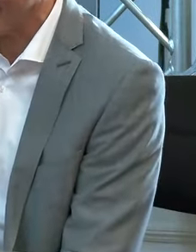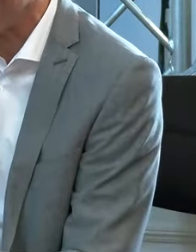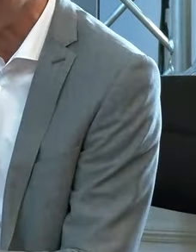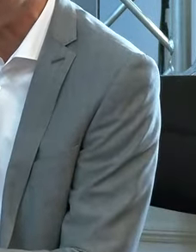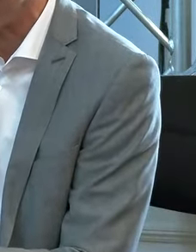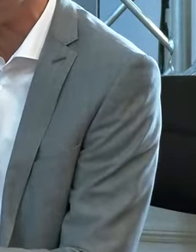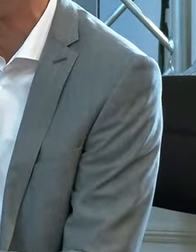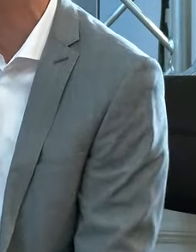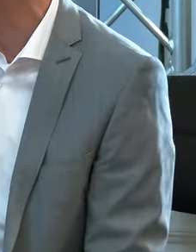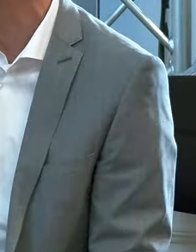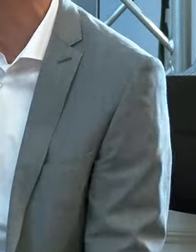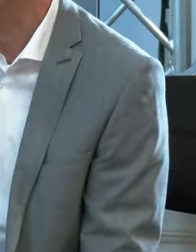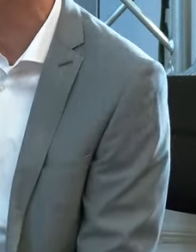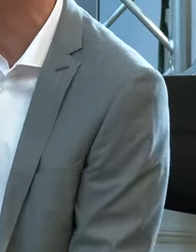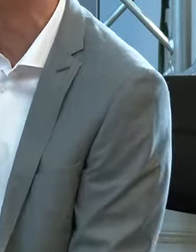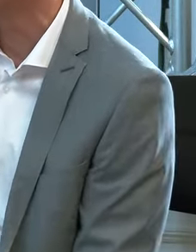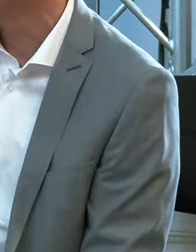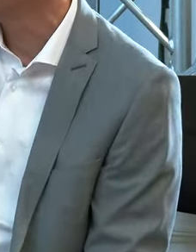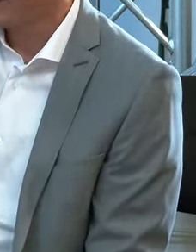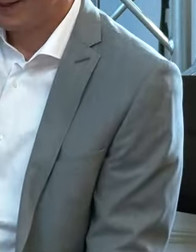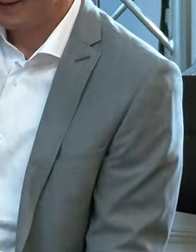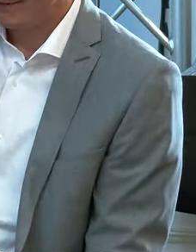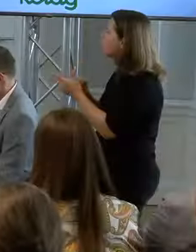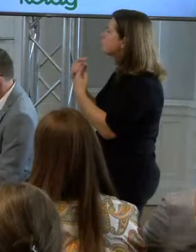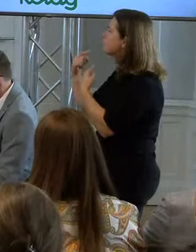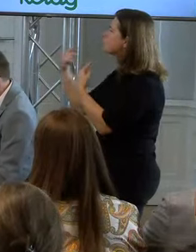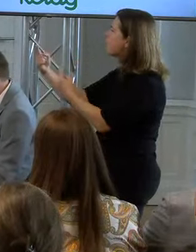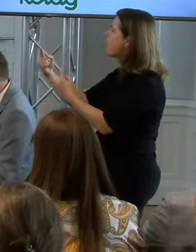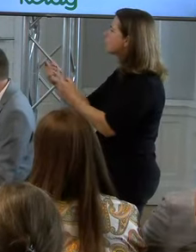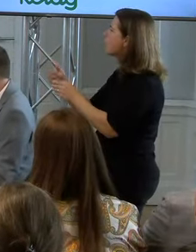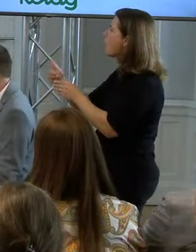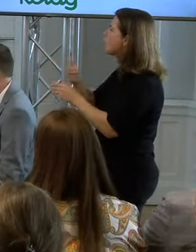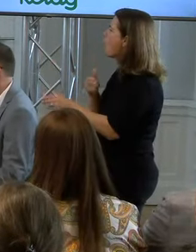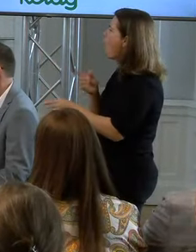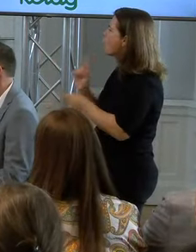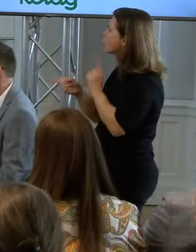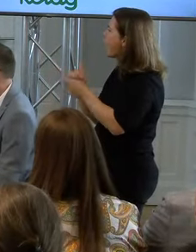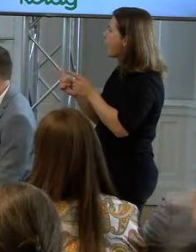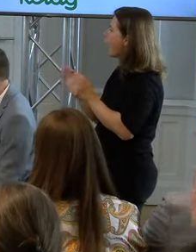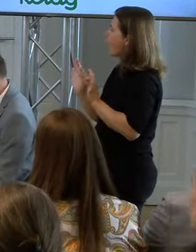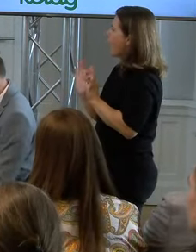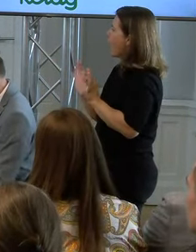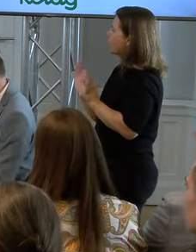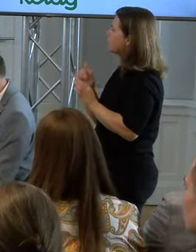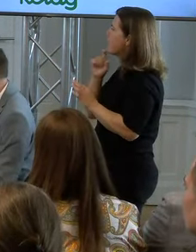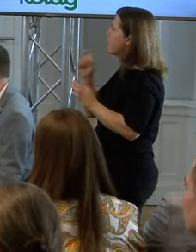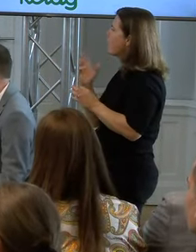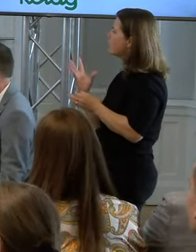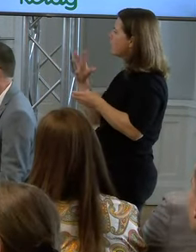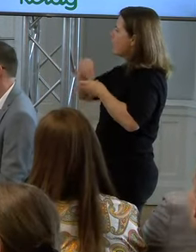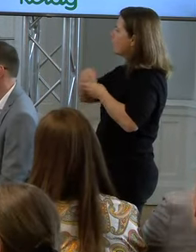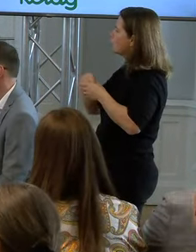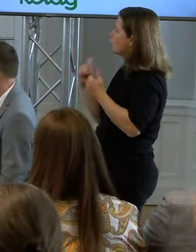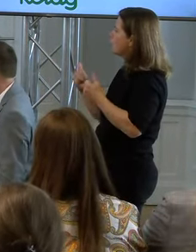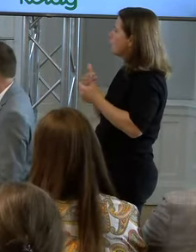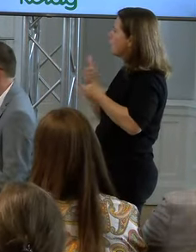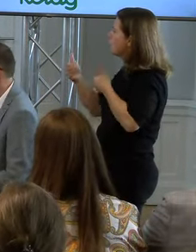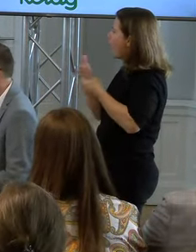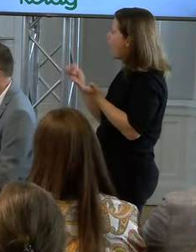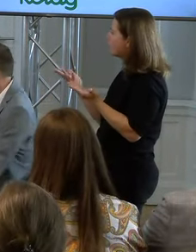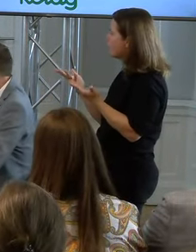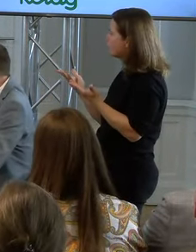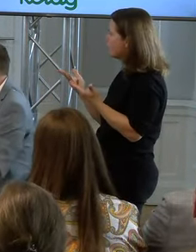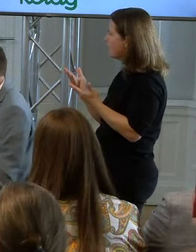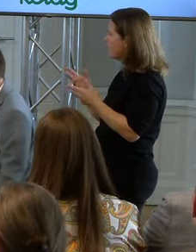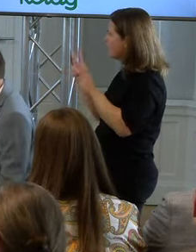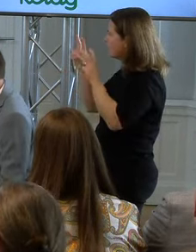an Sie alle. Wie oft begegnen Sie denn Vorurteilen oder Ängsten im Bereich der beruflichen Inklusion? Wie gehen Sie damit um? Ist das überhaupt ein